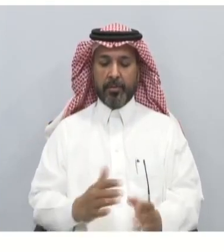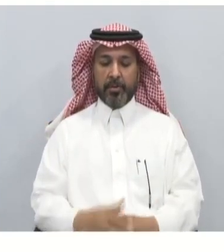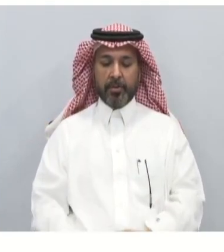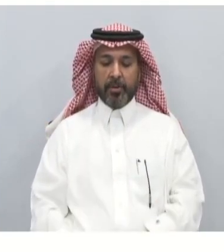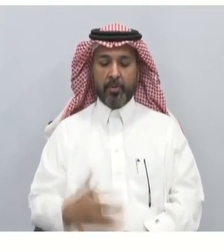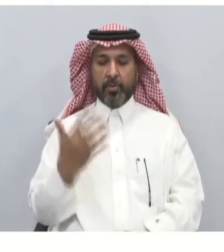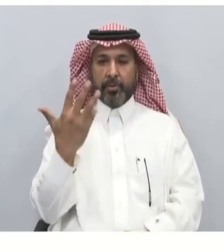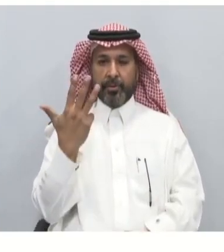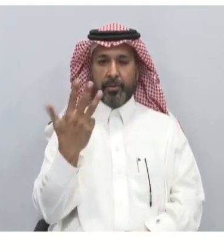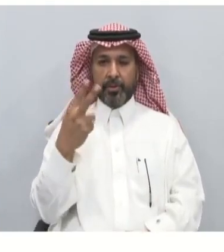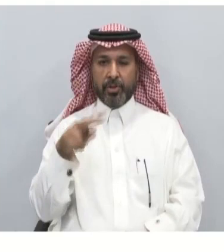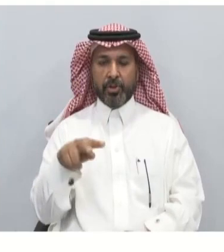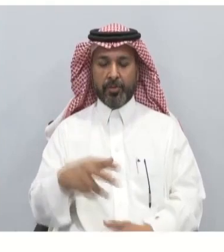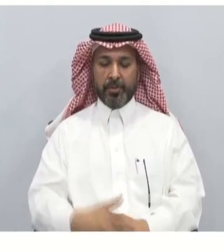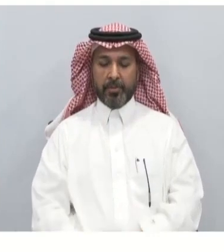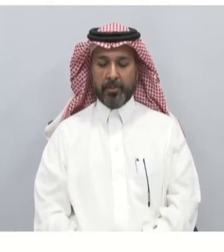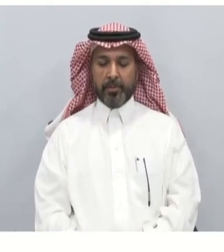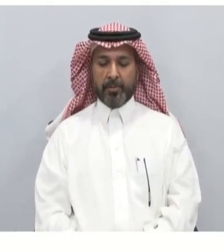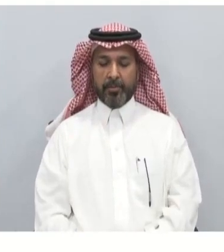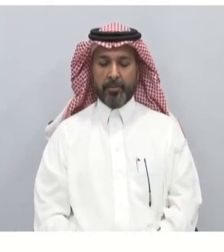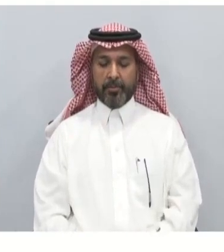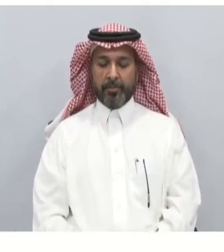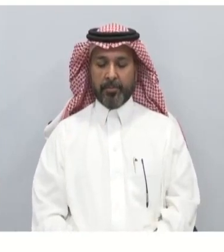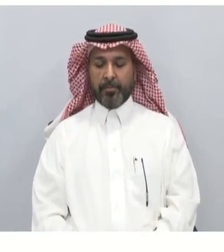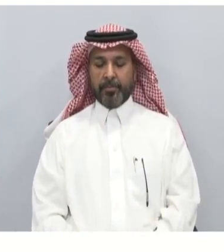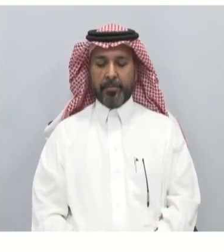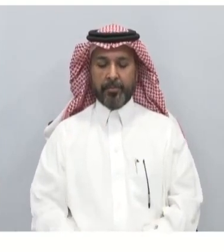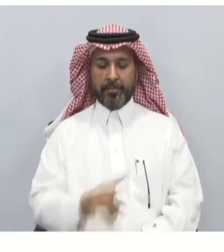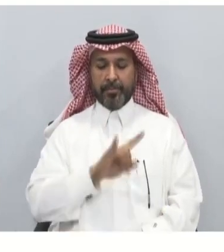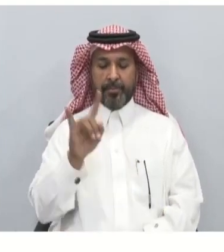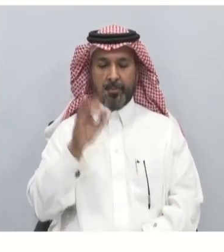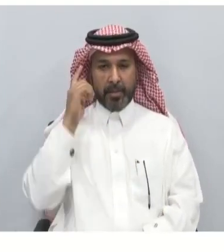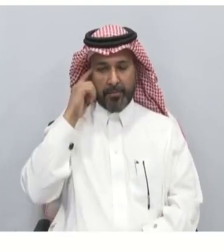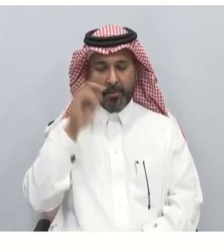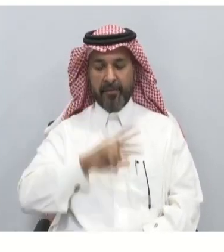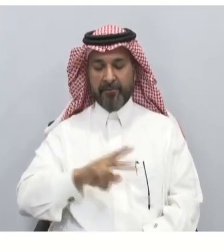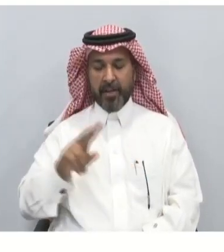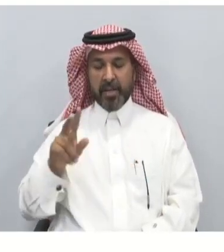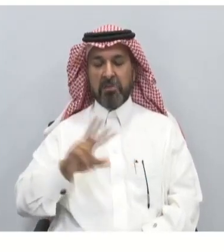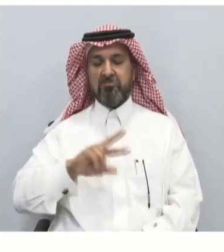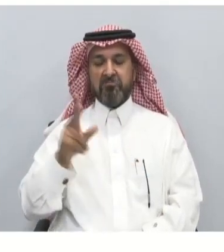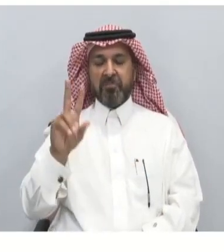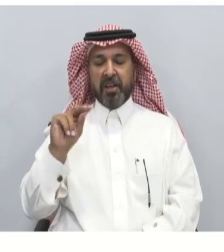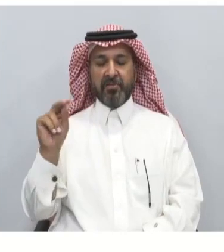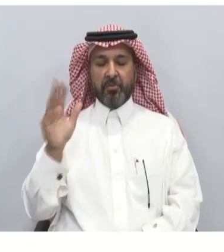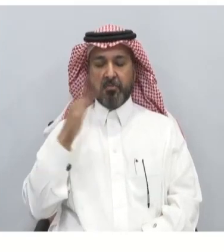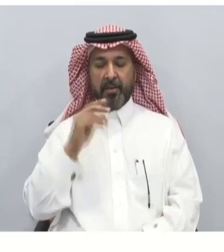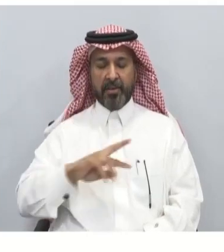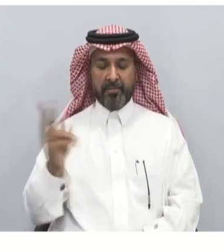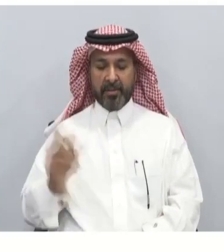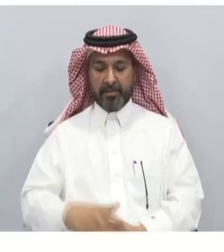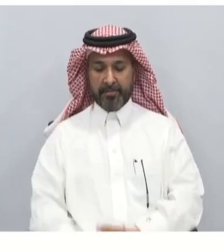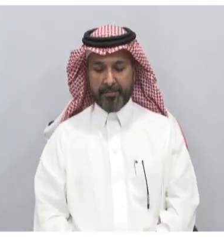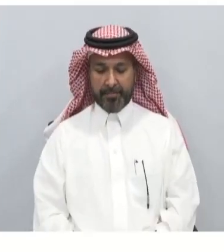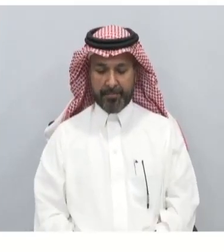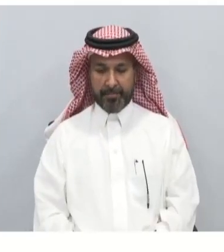والرابع زاد عن الثالث 900. اذا ليست حسابية لان الفرق بين كل حدين متتاليين غير